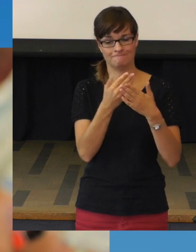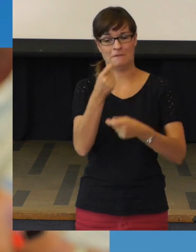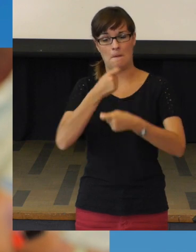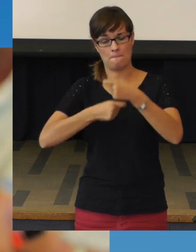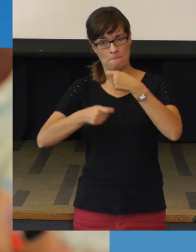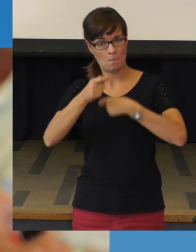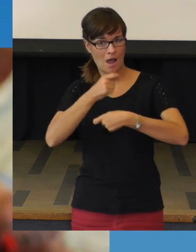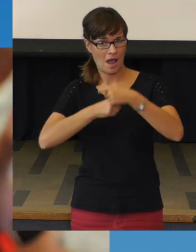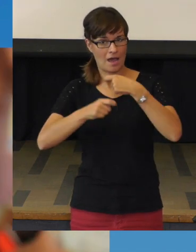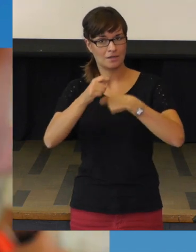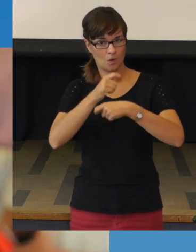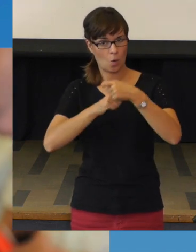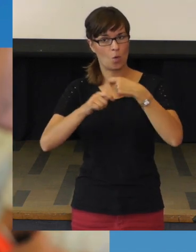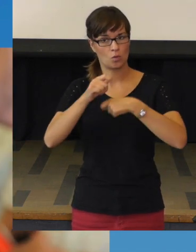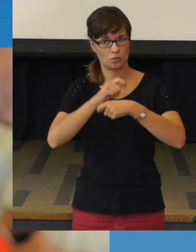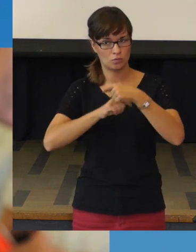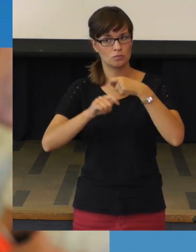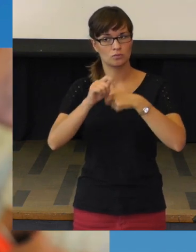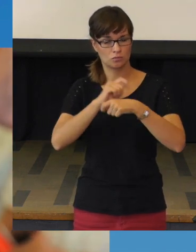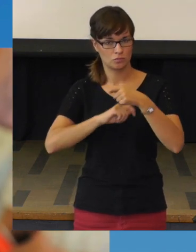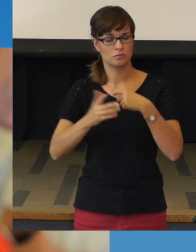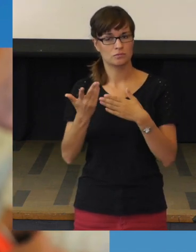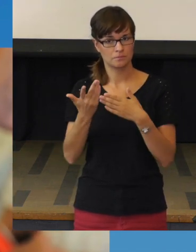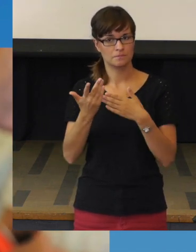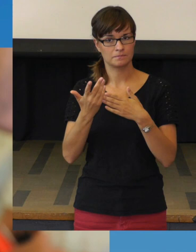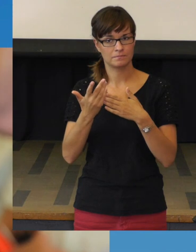Behandlung jetzt durch eine